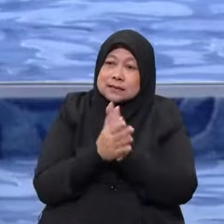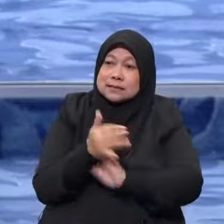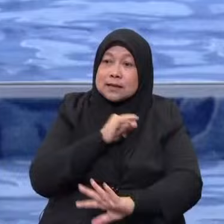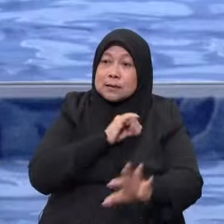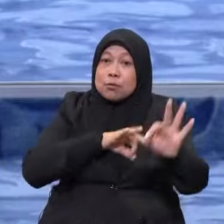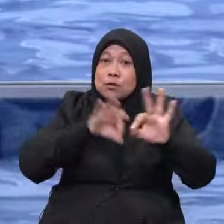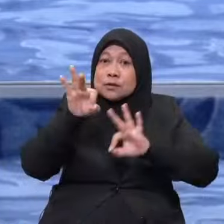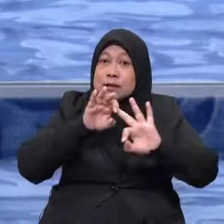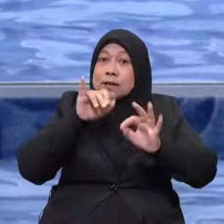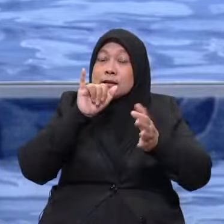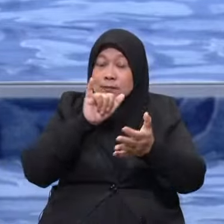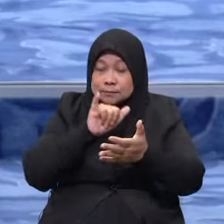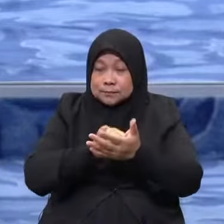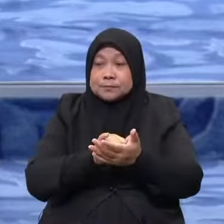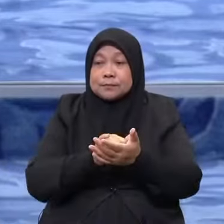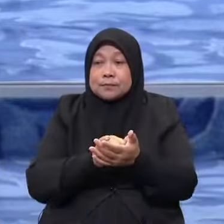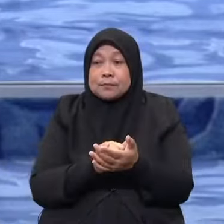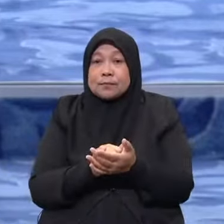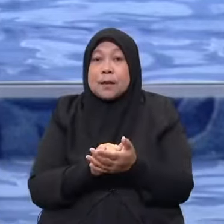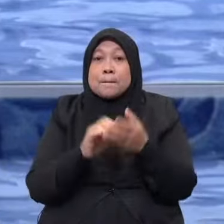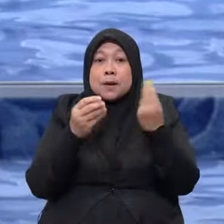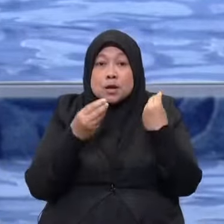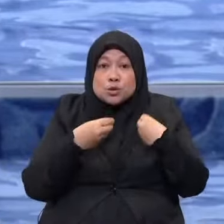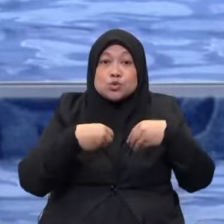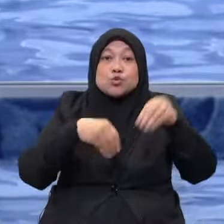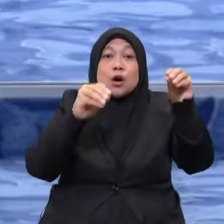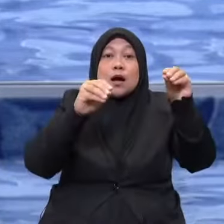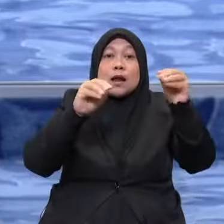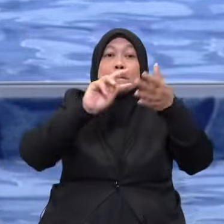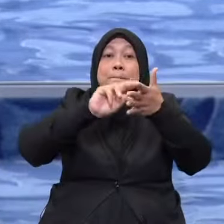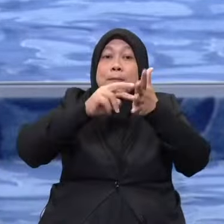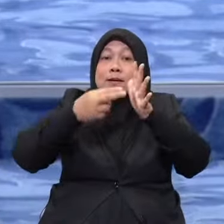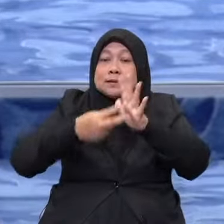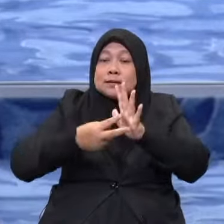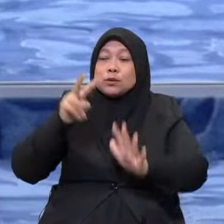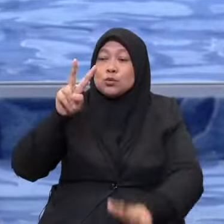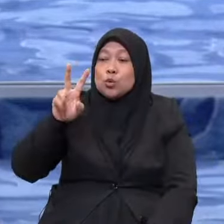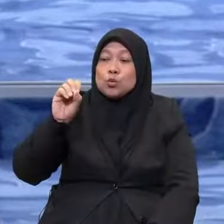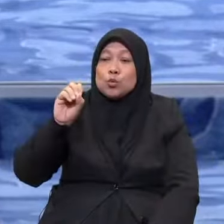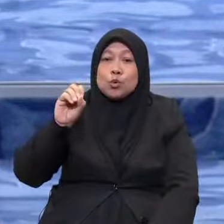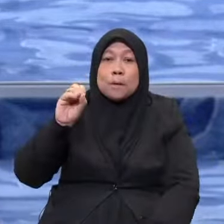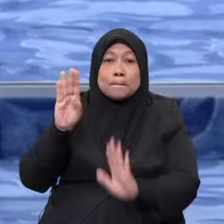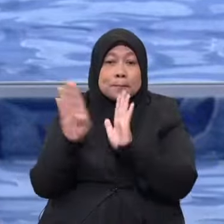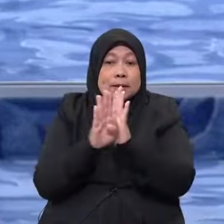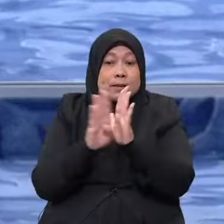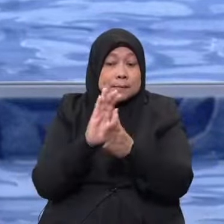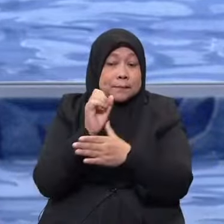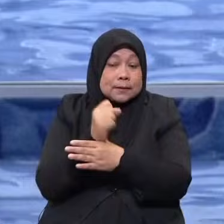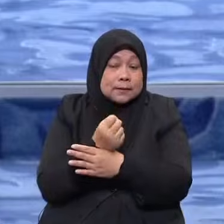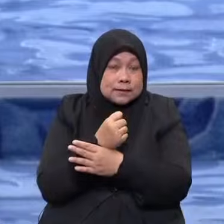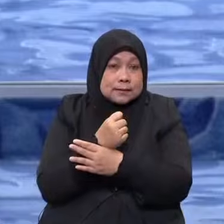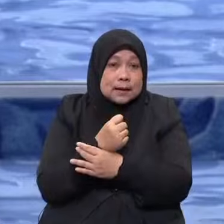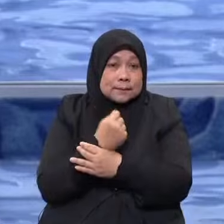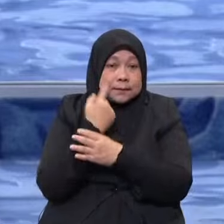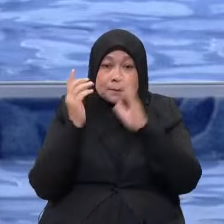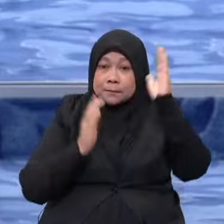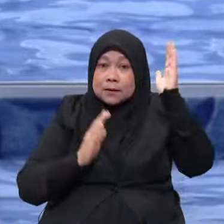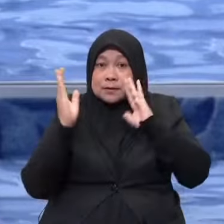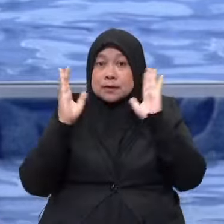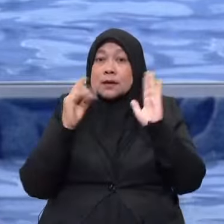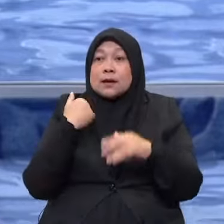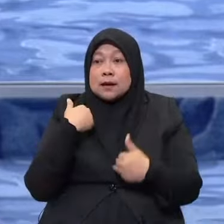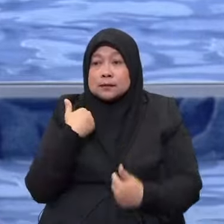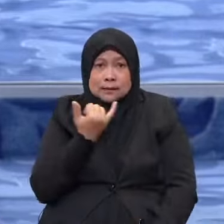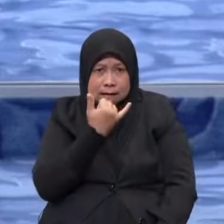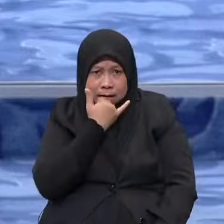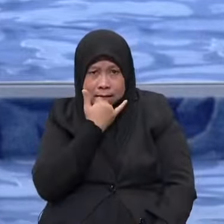jelaskan di sini bahawa menjual maknanya 20 bilion pasaran saham di Malaysia. Ada kata